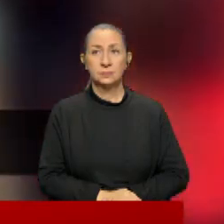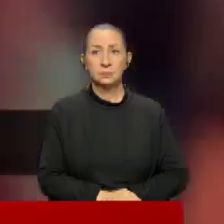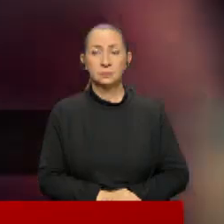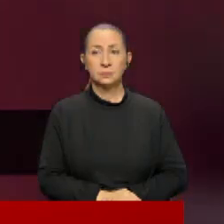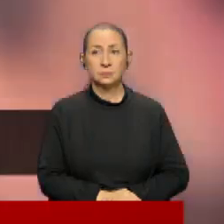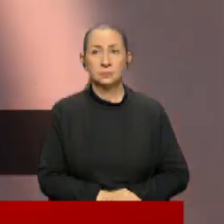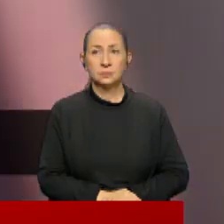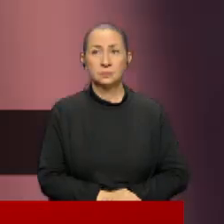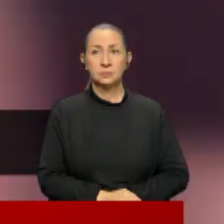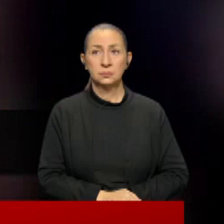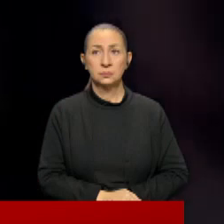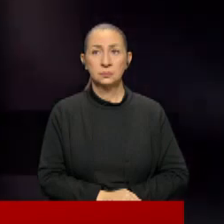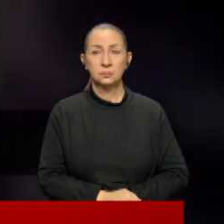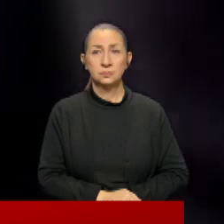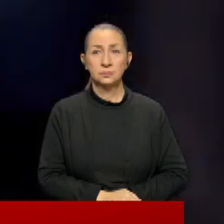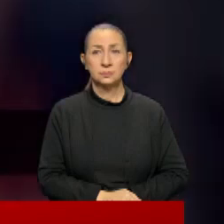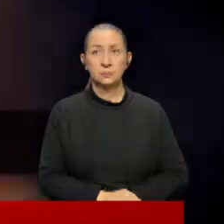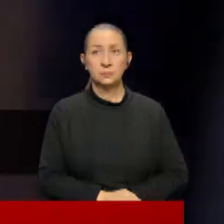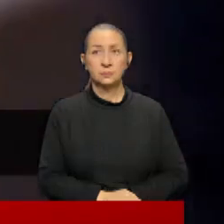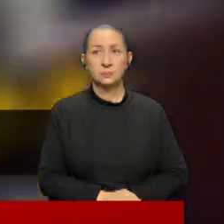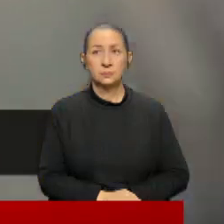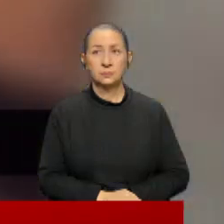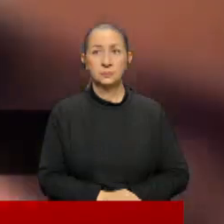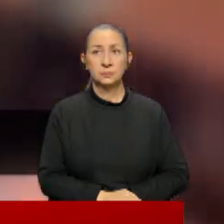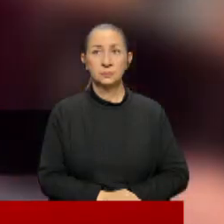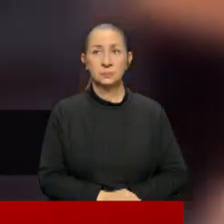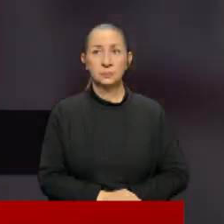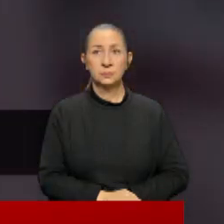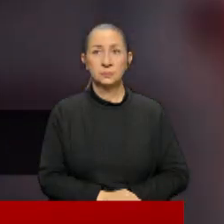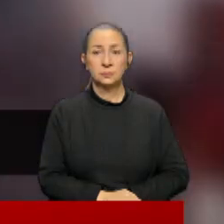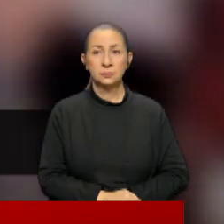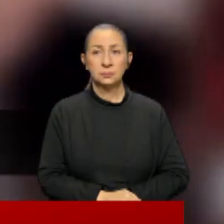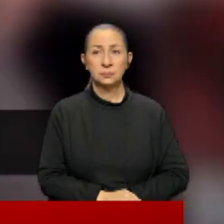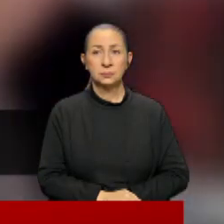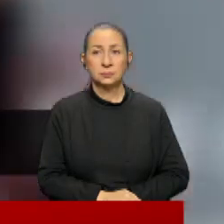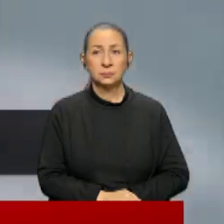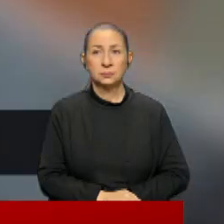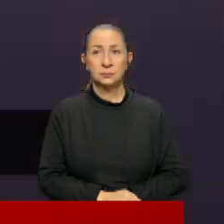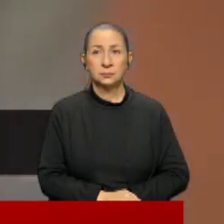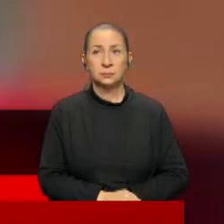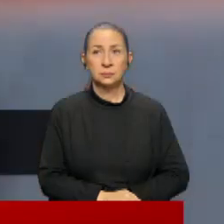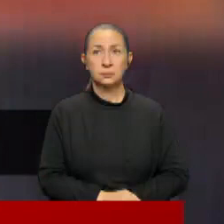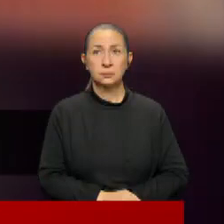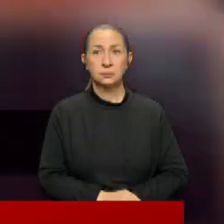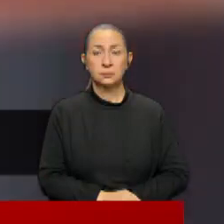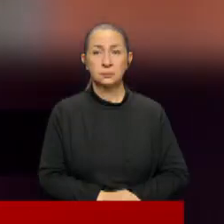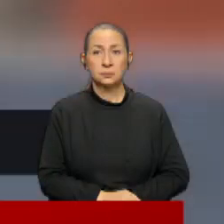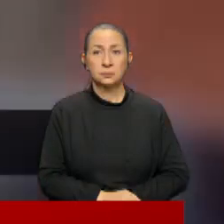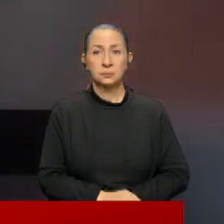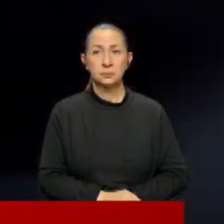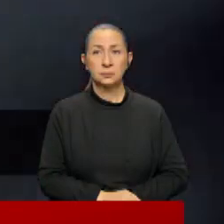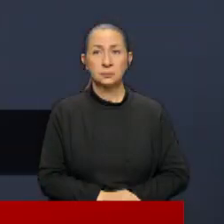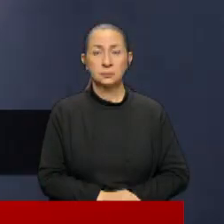Hangi hakla bana bağırıyorsunuz şu anda? Ne yapıyorsunuz? Hadi yürü. Yürü yürü. Çevik. Hadi gel böyle.